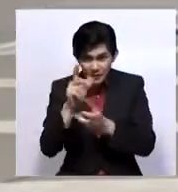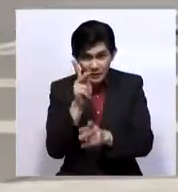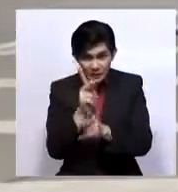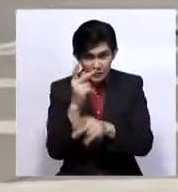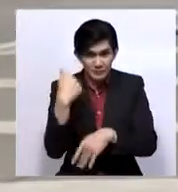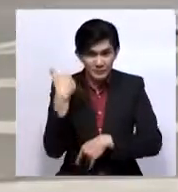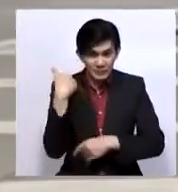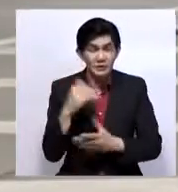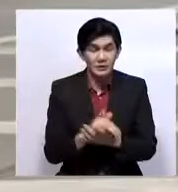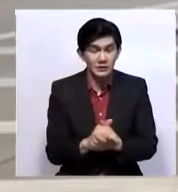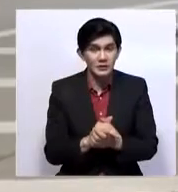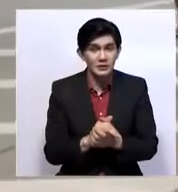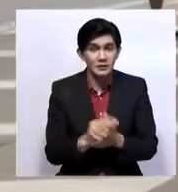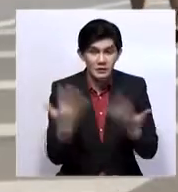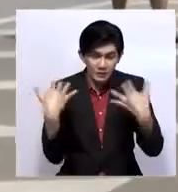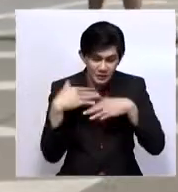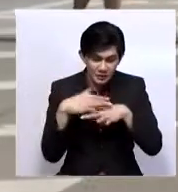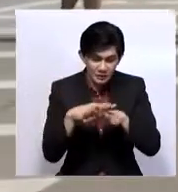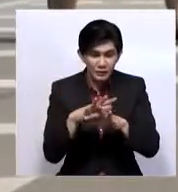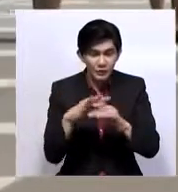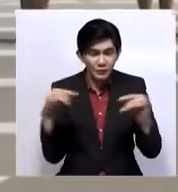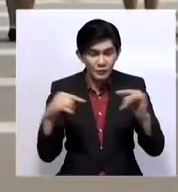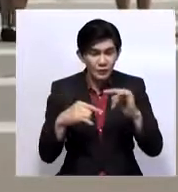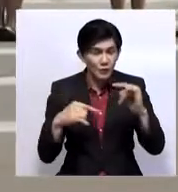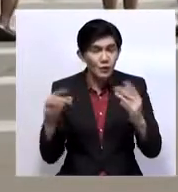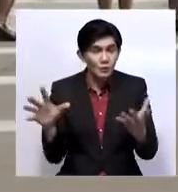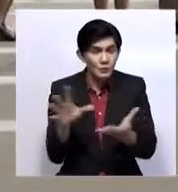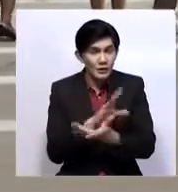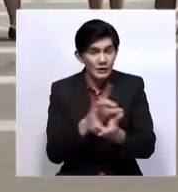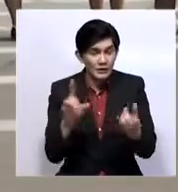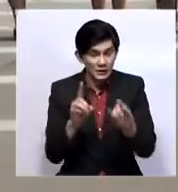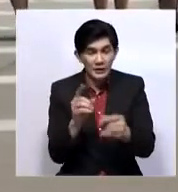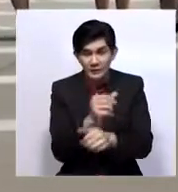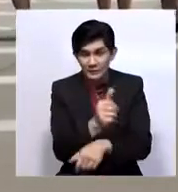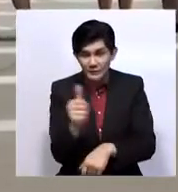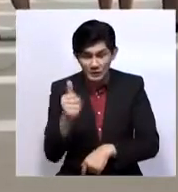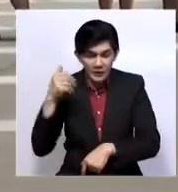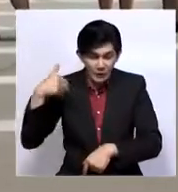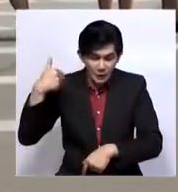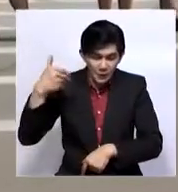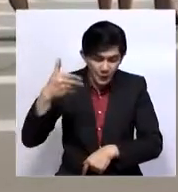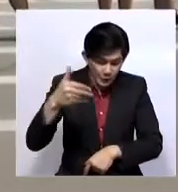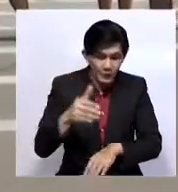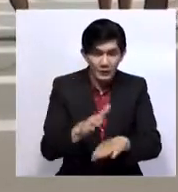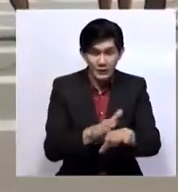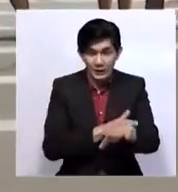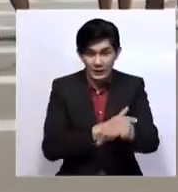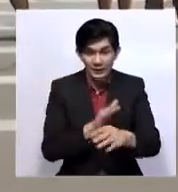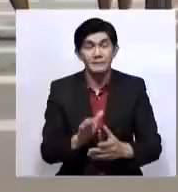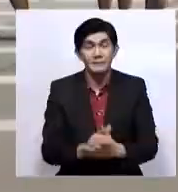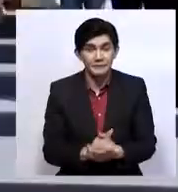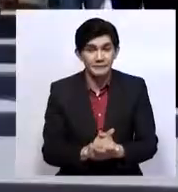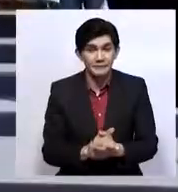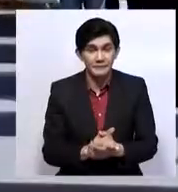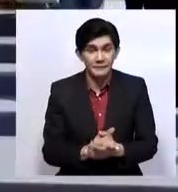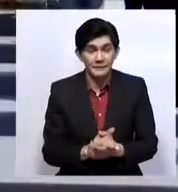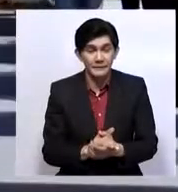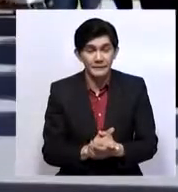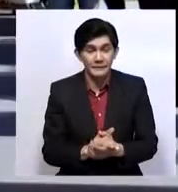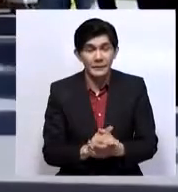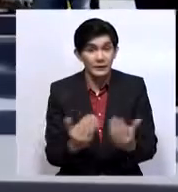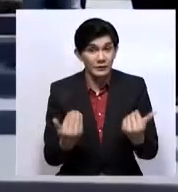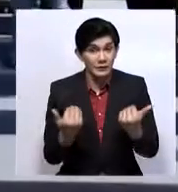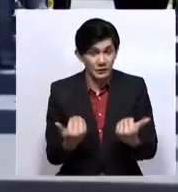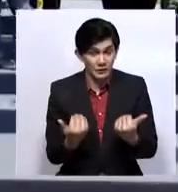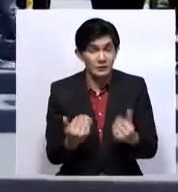ลึกแล้วยังได้มาร่วมสืบสานโบราณราชประเพณีที่ถือปฏิบัติมาตั้งแต่รุ่นปู่ย่าตายายของเรานอกจ